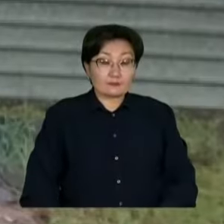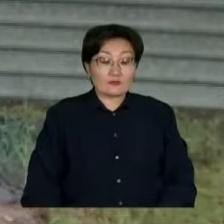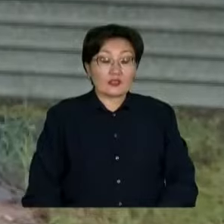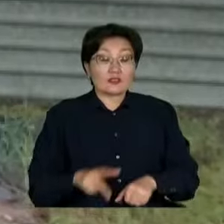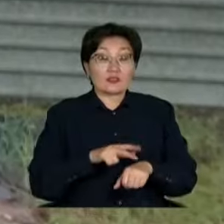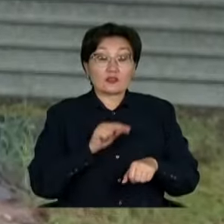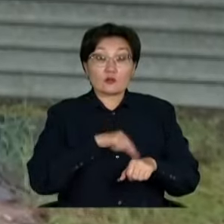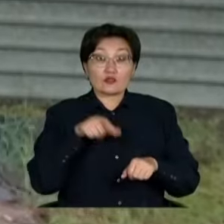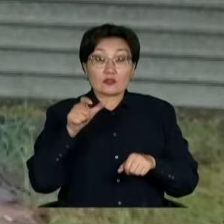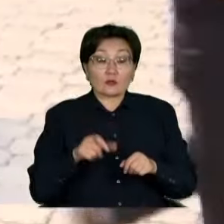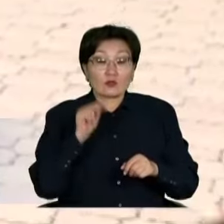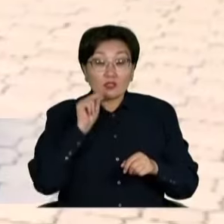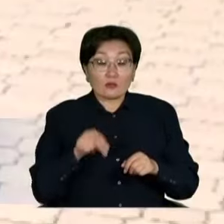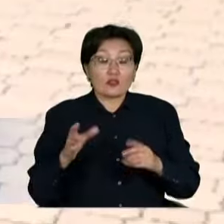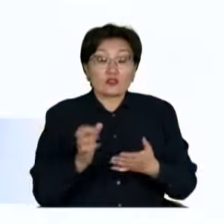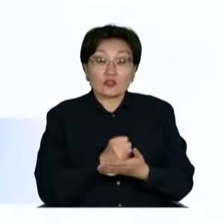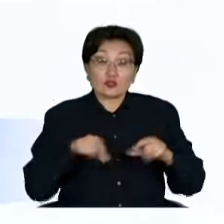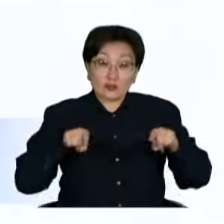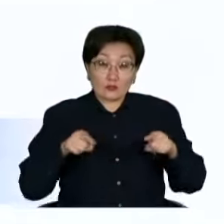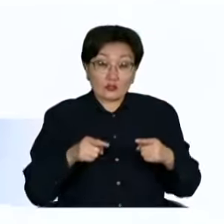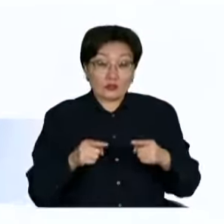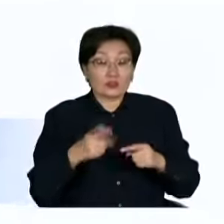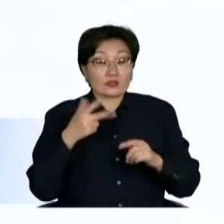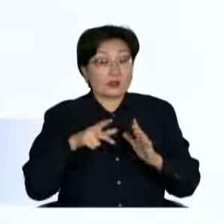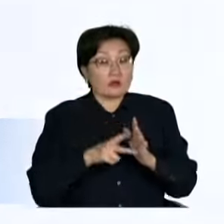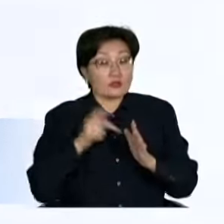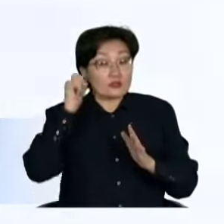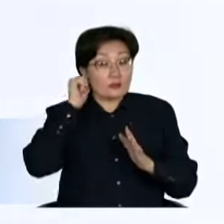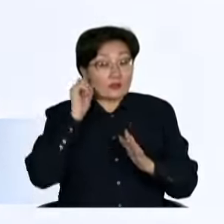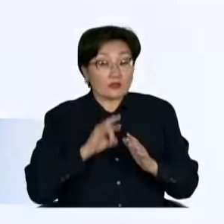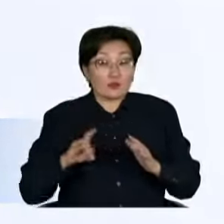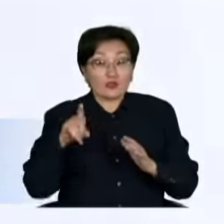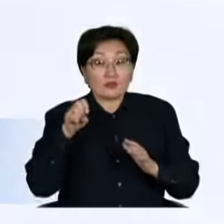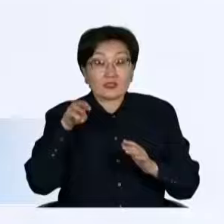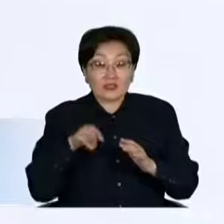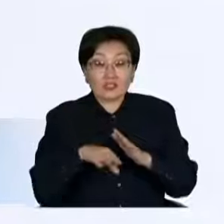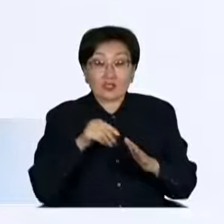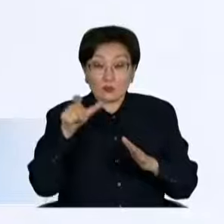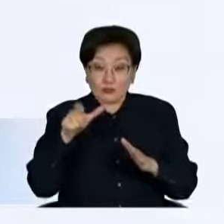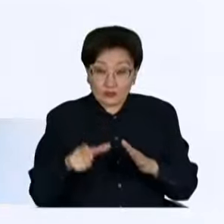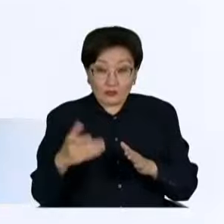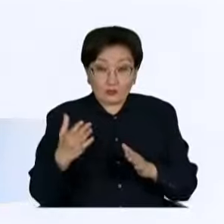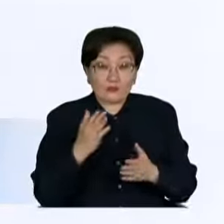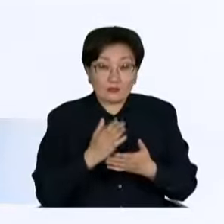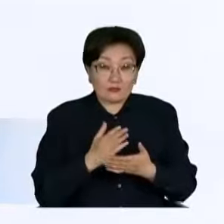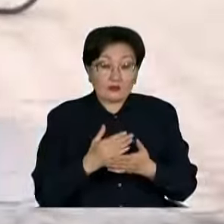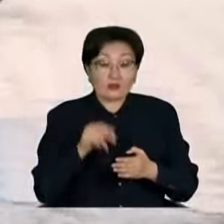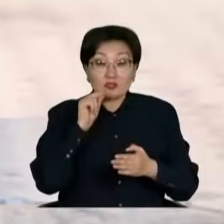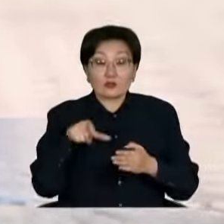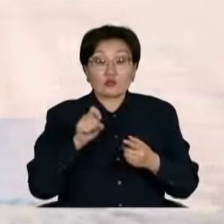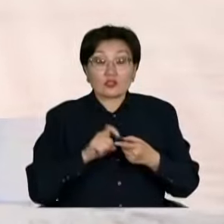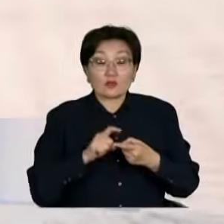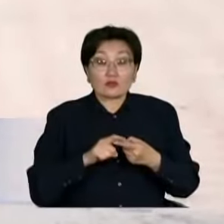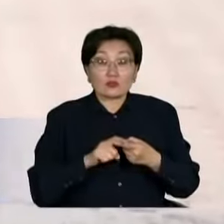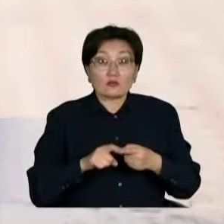Полиция қызметкерлерімен күдікті анықталып ұсталды. Оның 38 жастағы аудандық мәслихаттың депутаты екені белгілі болды. Күдіктіге қатысты